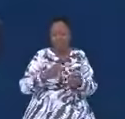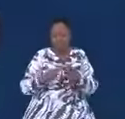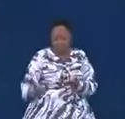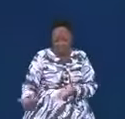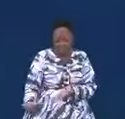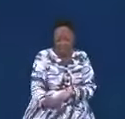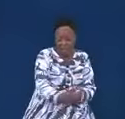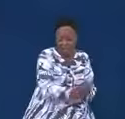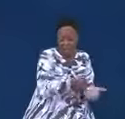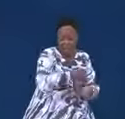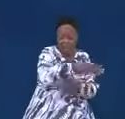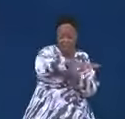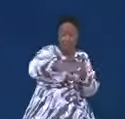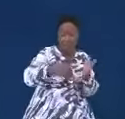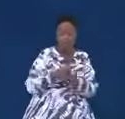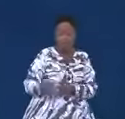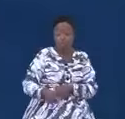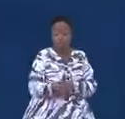papier